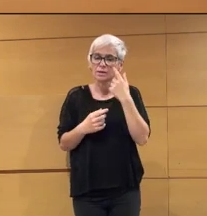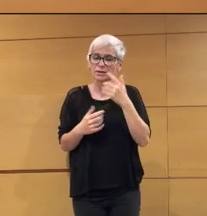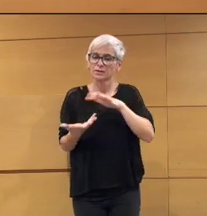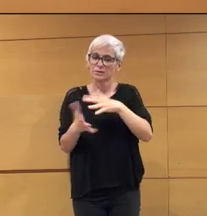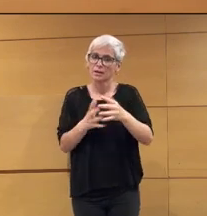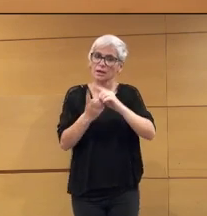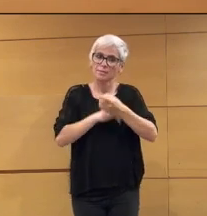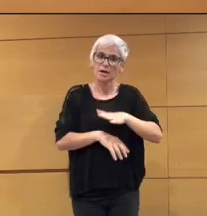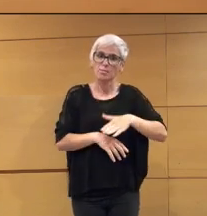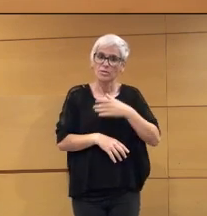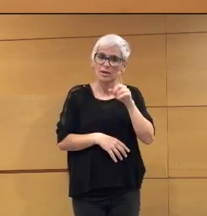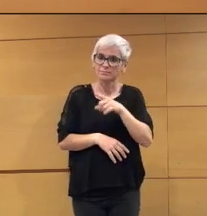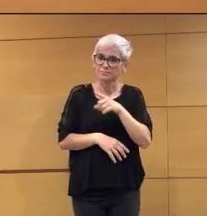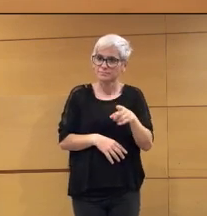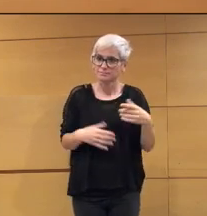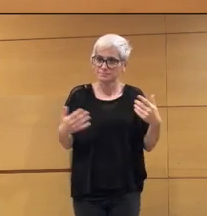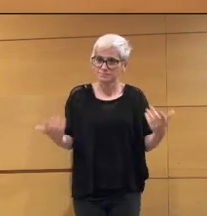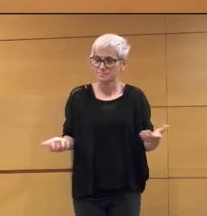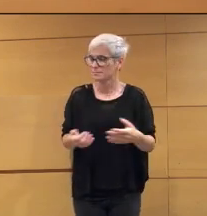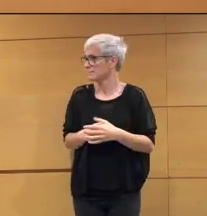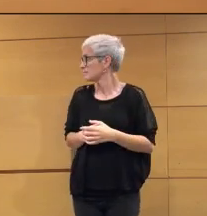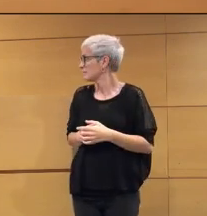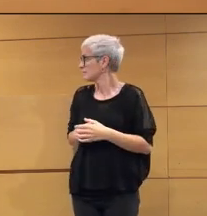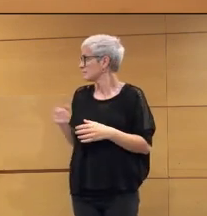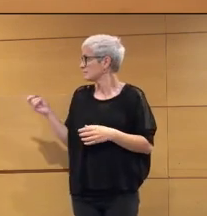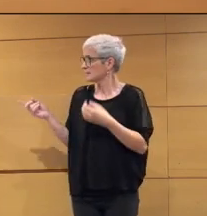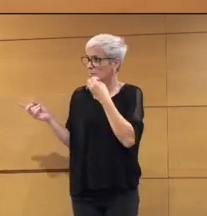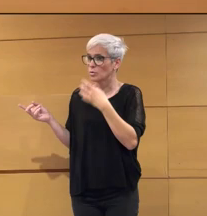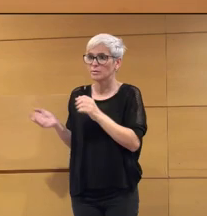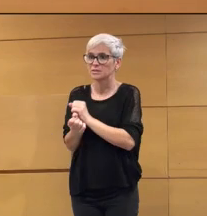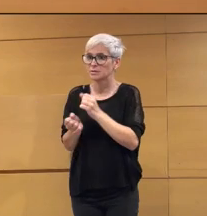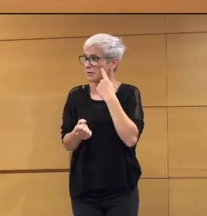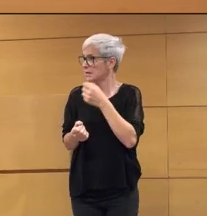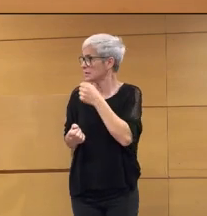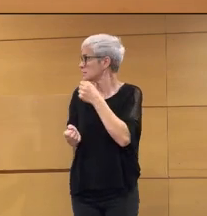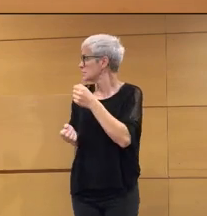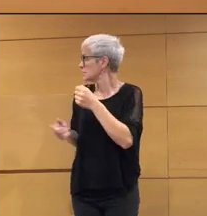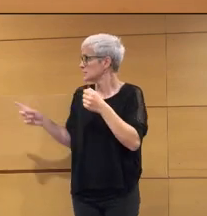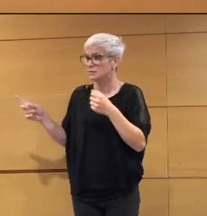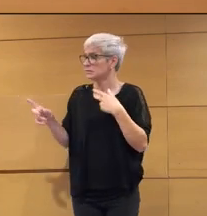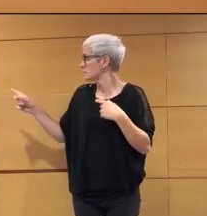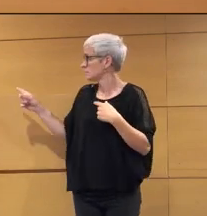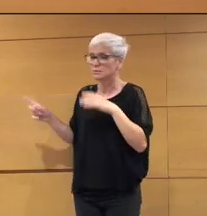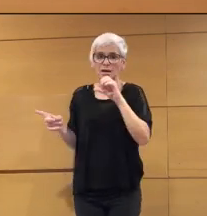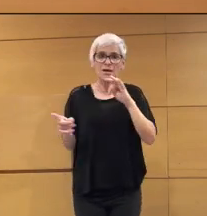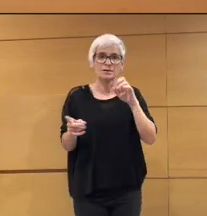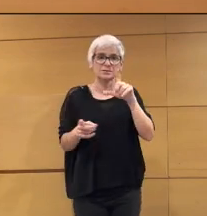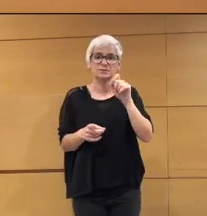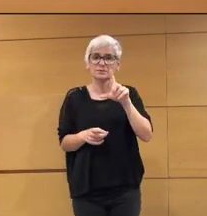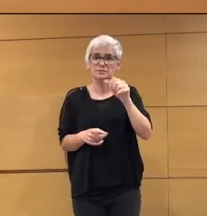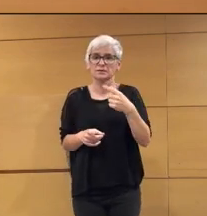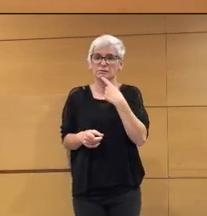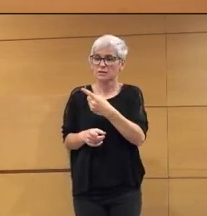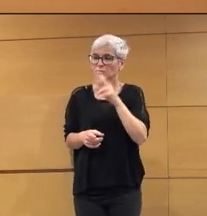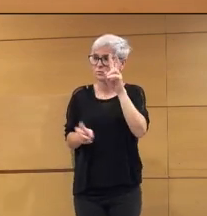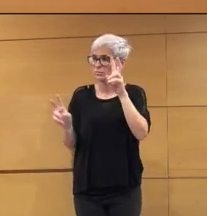no, d'eina. Molt bé, espera per si... Perdona, només per afegir. També hi ha un